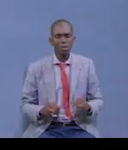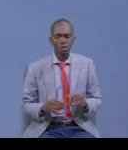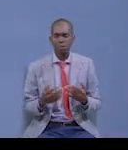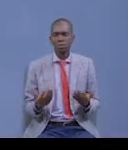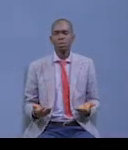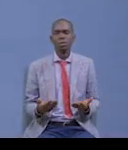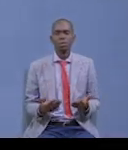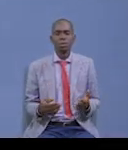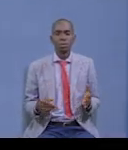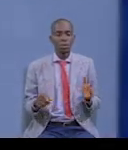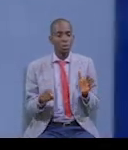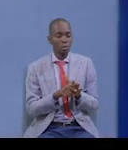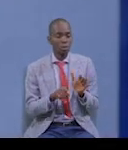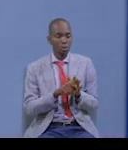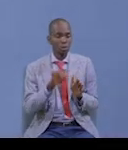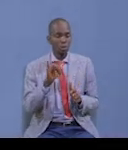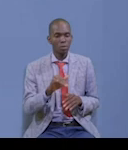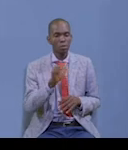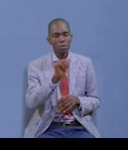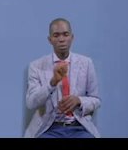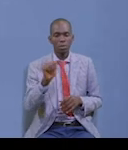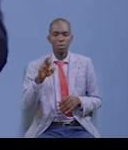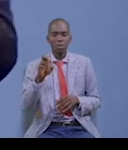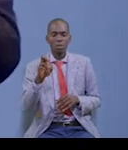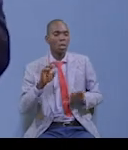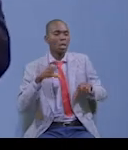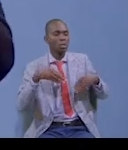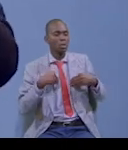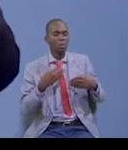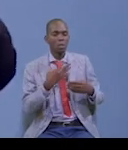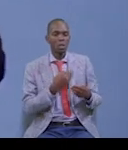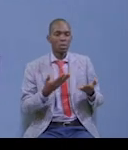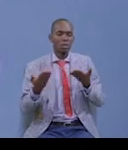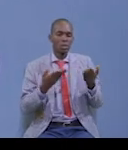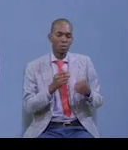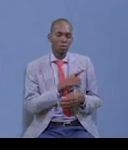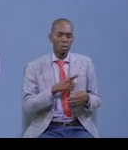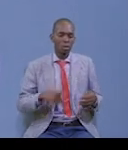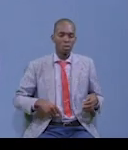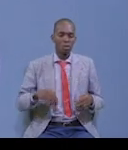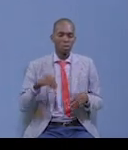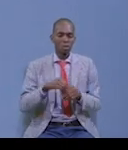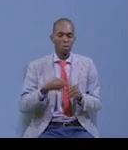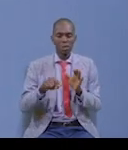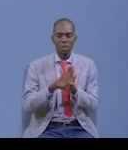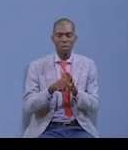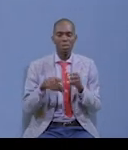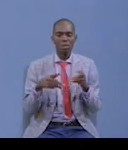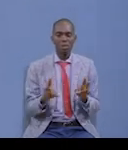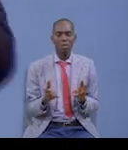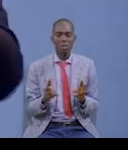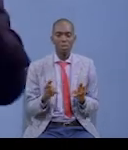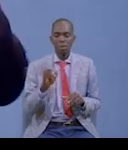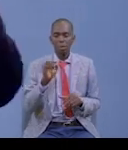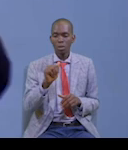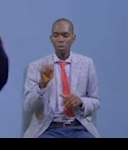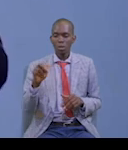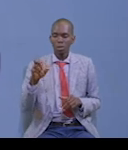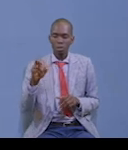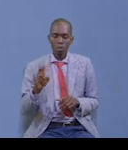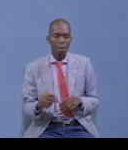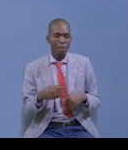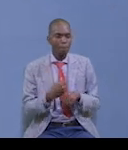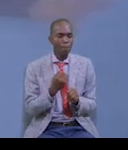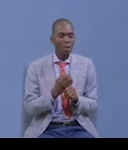Negatively served the Lord. వ్యతిరేకమైన సేవ జరుగుతోంది. He made a god for them. దేవుడు వారికి ఉండొచ్చు. ద హోల్ ఆఫ్ ద